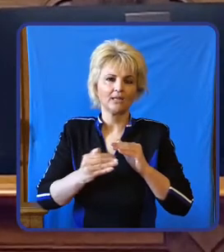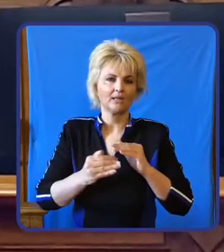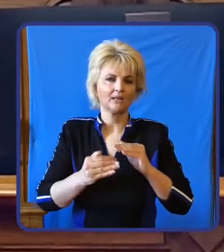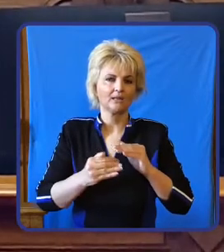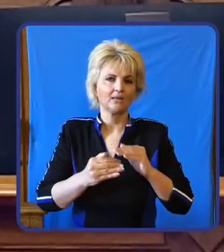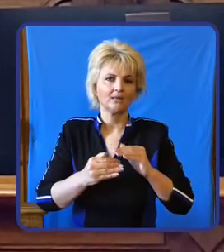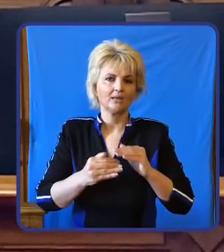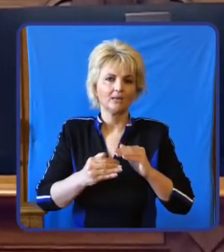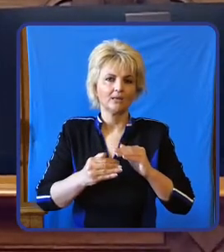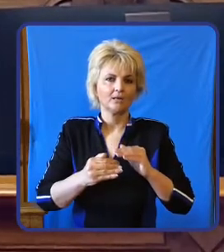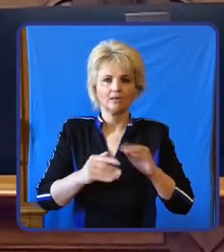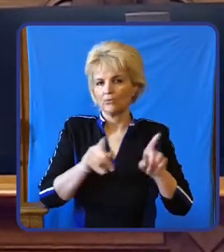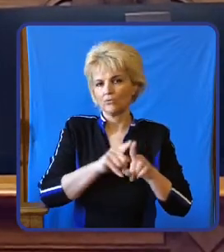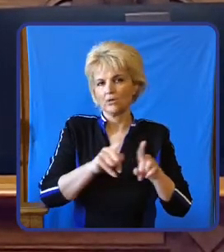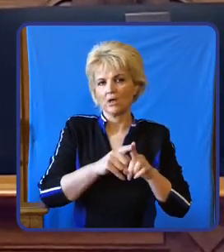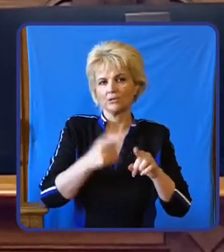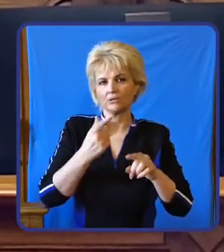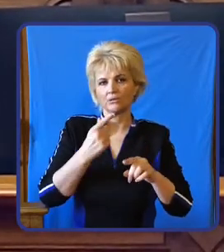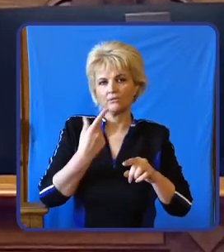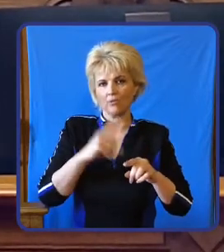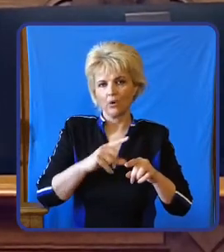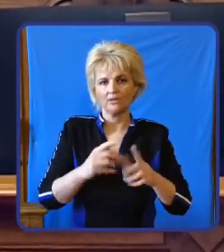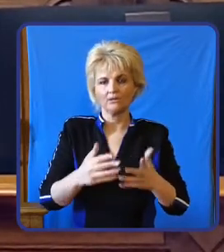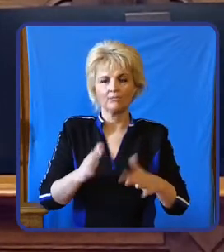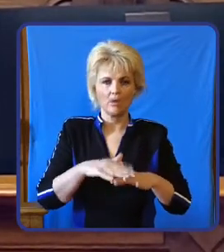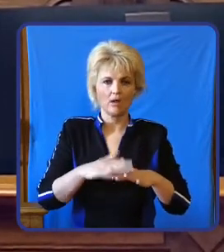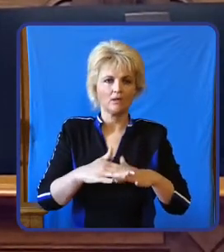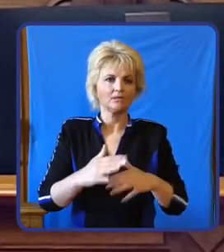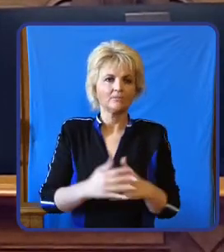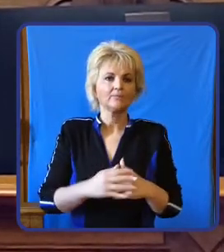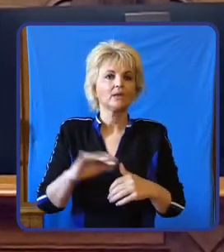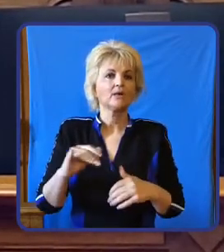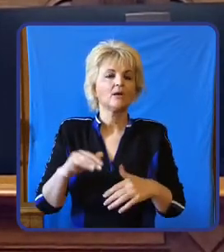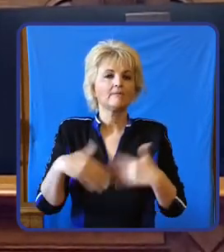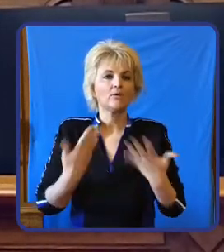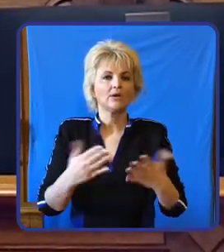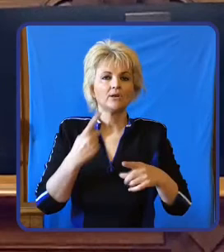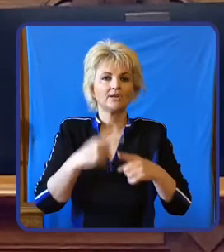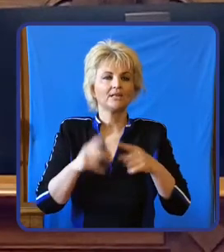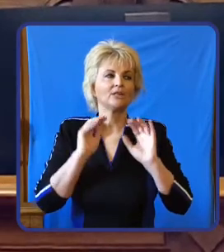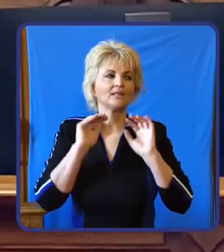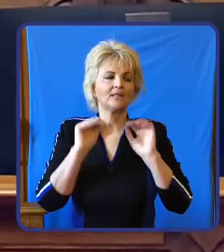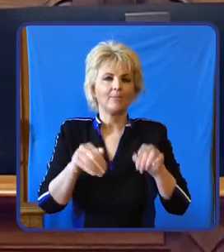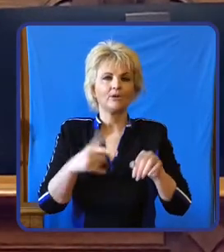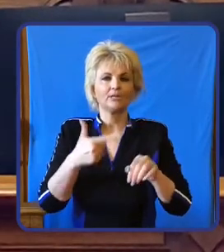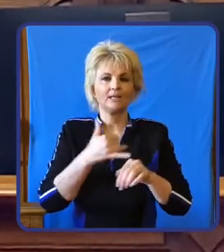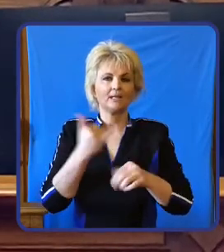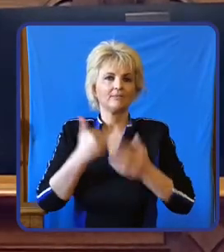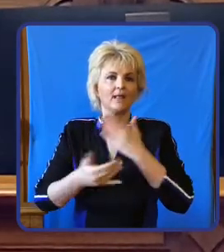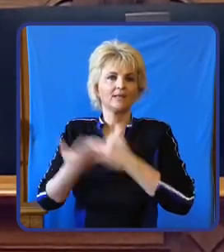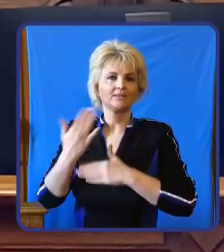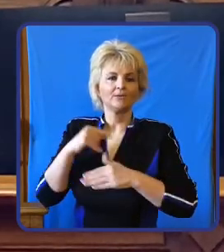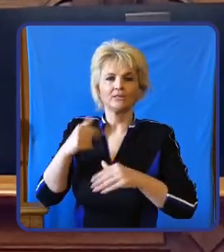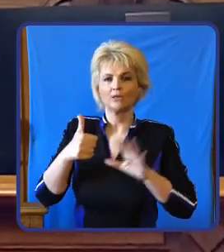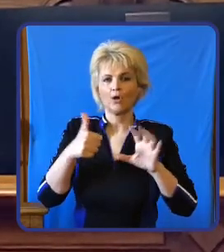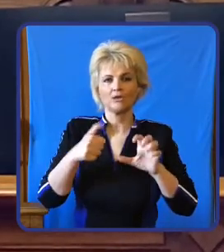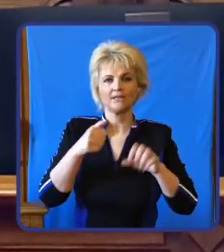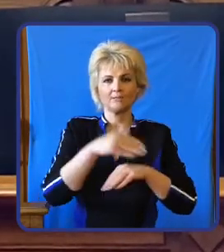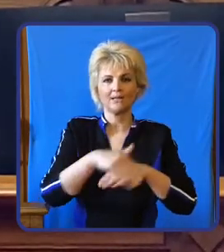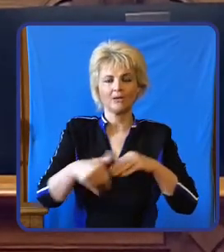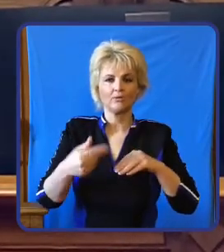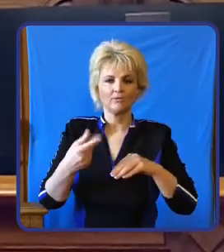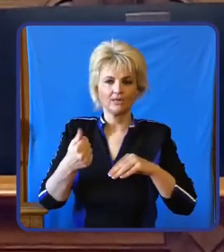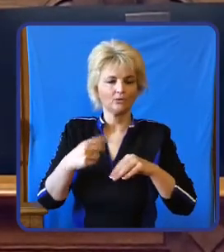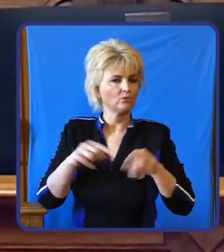nem különbözött a jelenlegi mértéktől, vagy akár a rezsitámogatást. Két évvel ezelőtt egyébként ezt a 600 milliót, ahogy